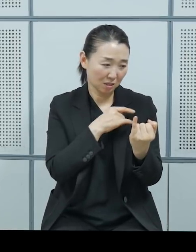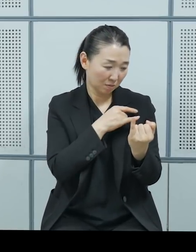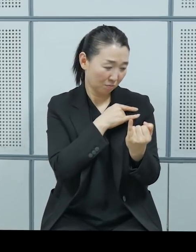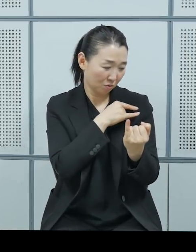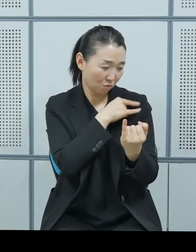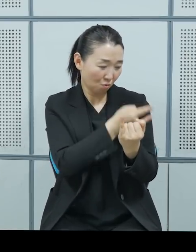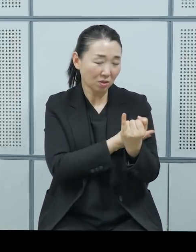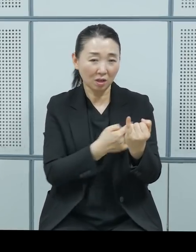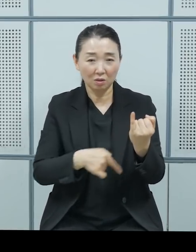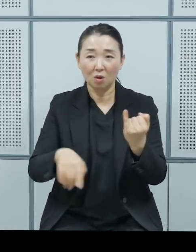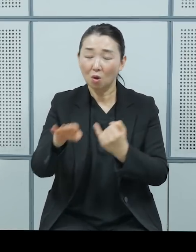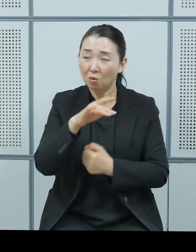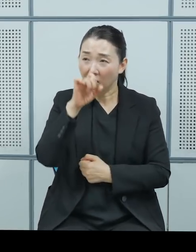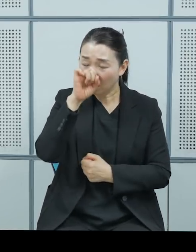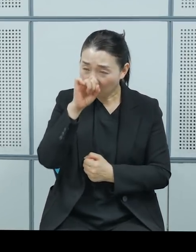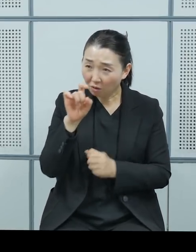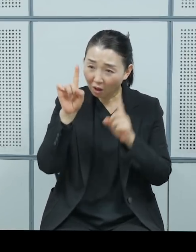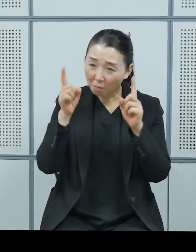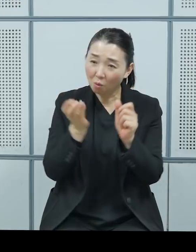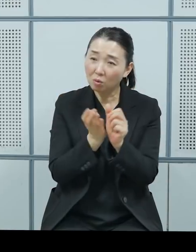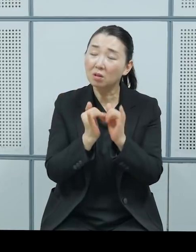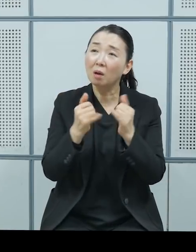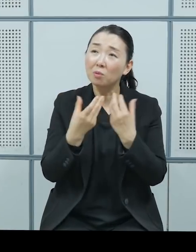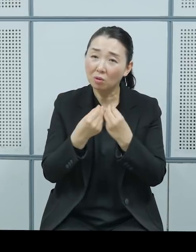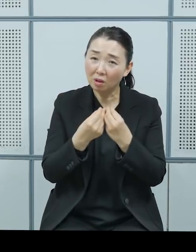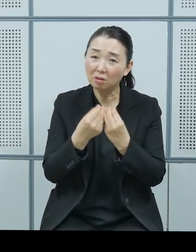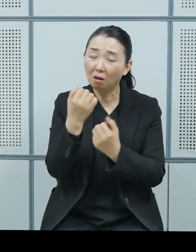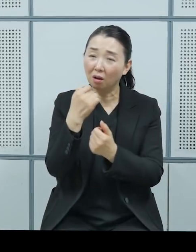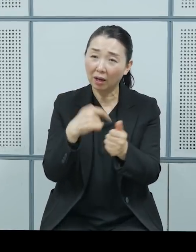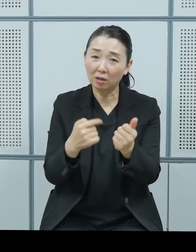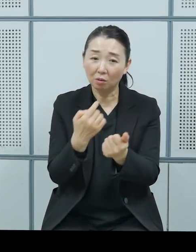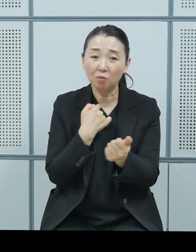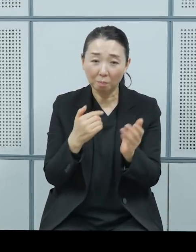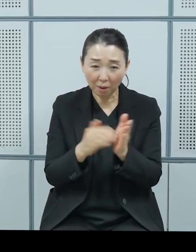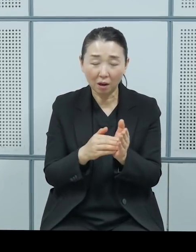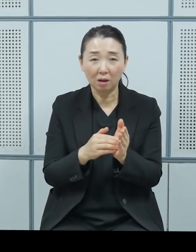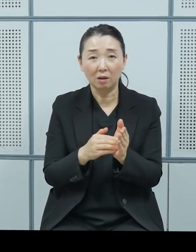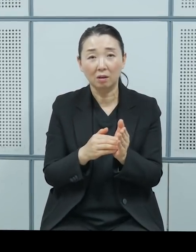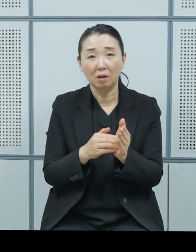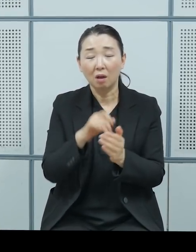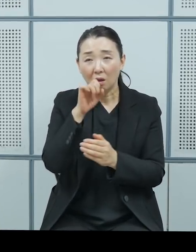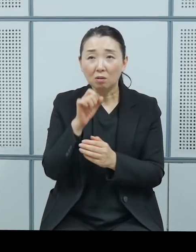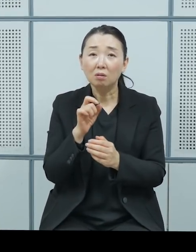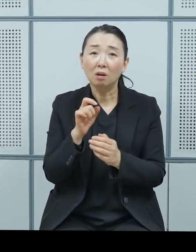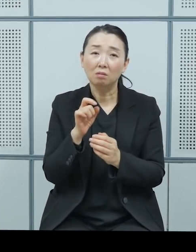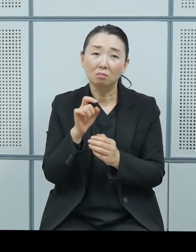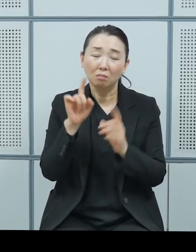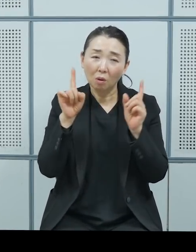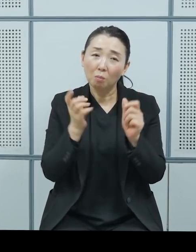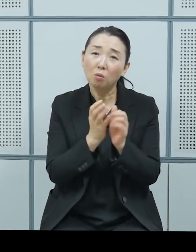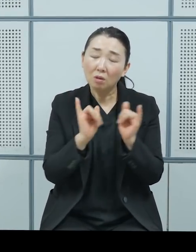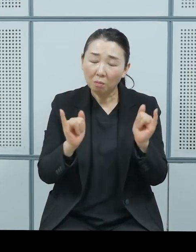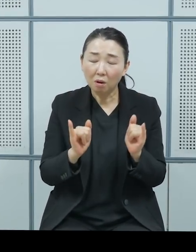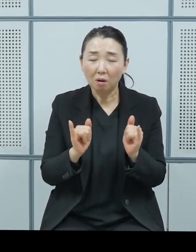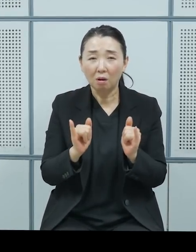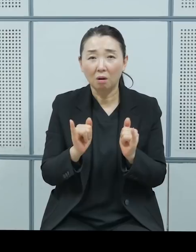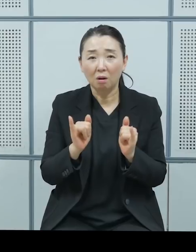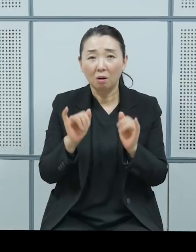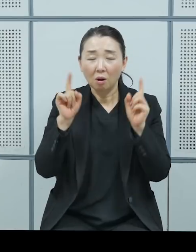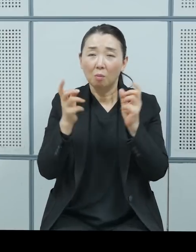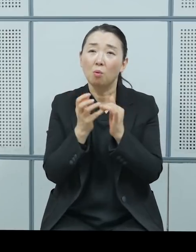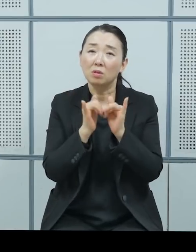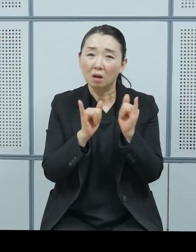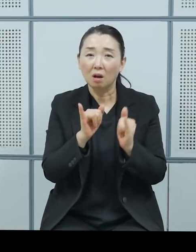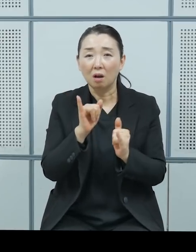선한 목자 비유를 가르쳐 주셨죠. 선한 목자가 뭐예요? 이러는 거예요. 그 목자가 양을 위해 죽는 거 아니냐. 그랬더니만